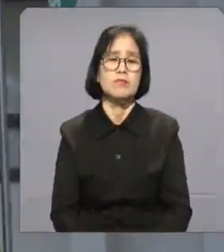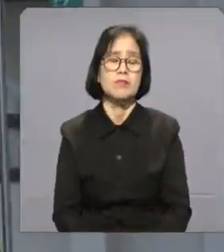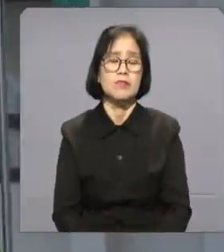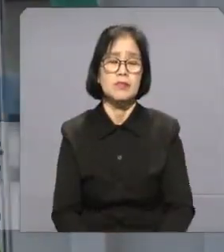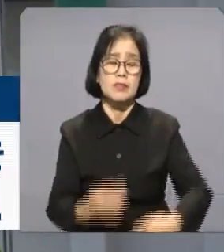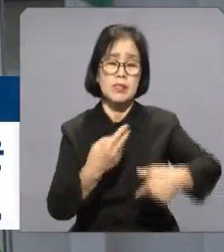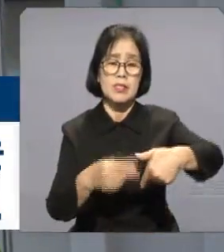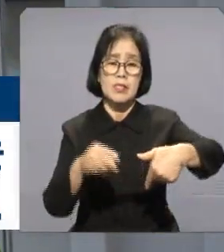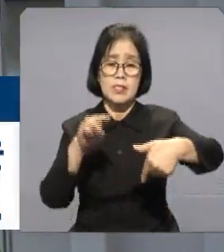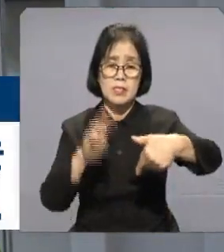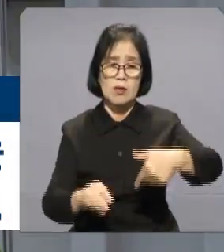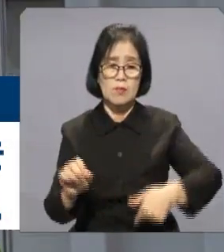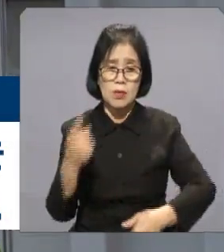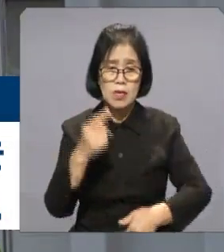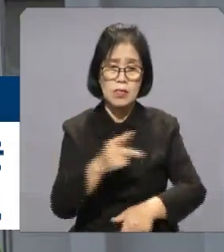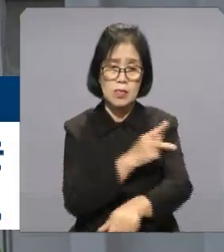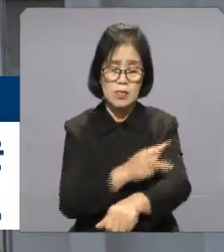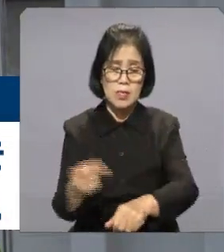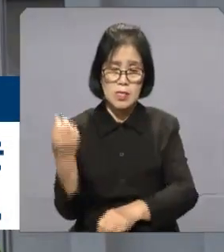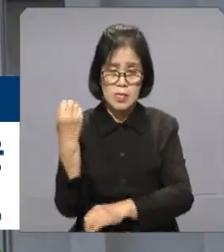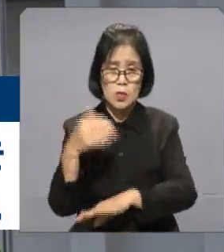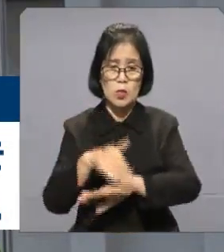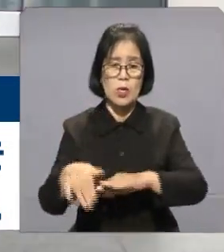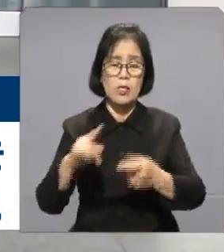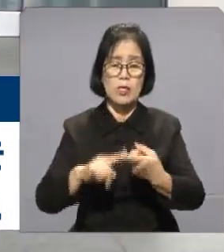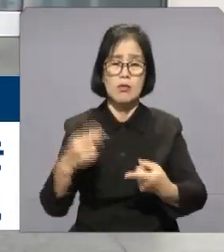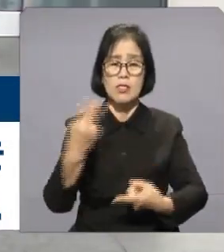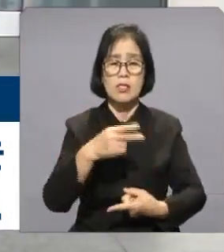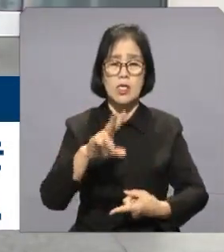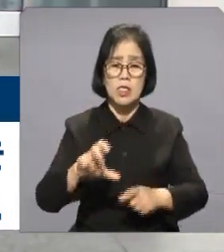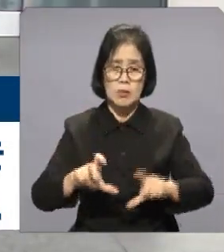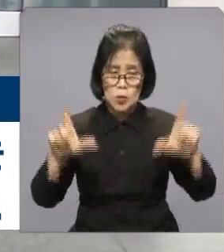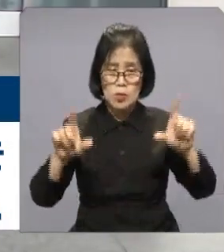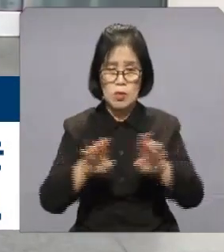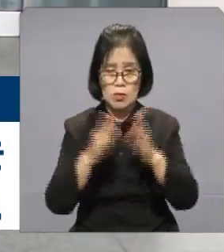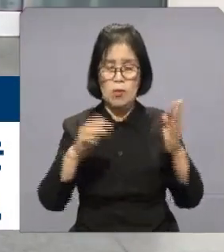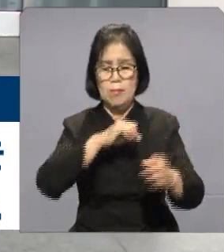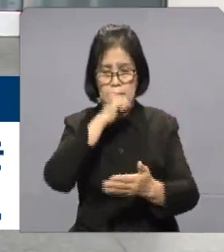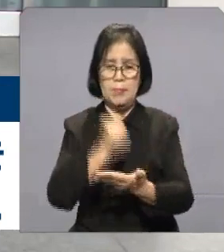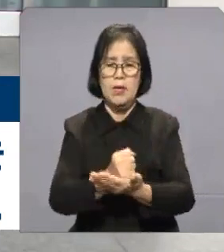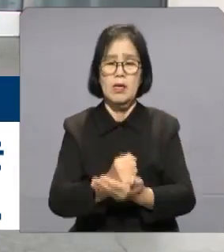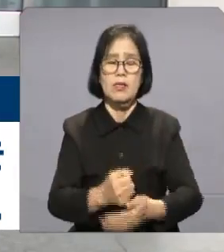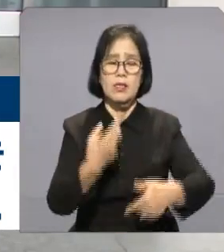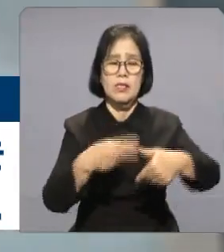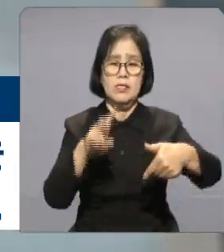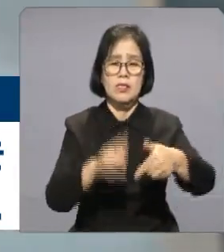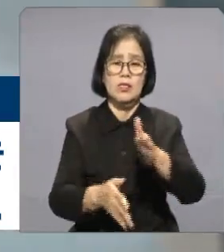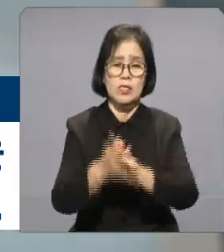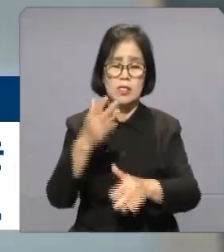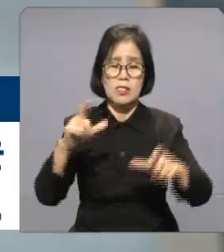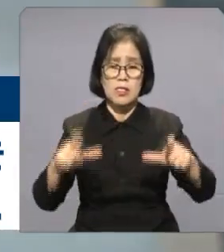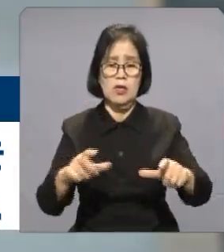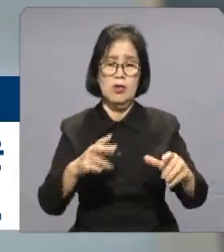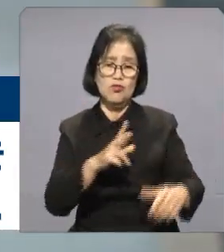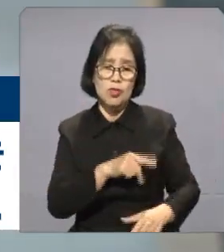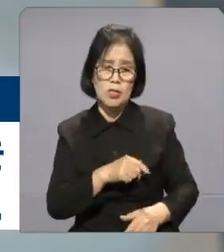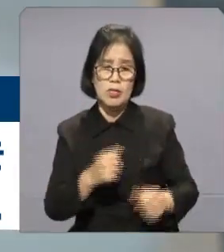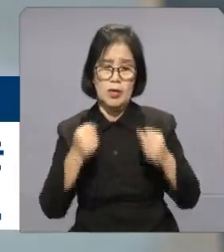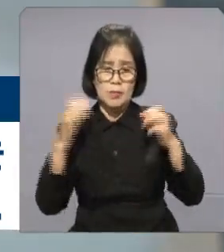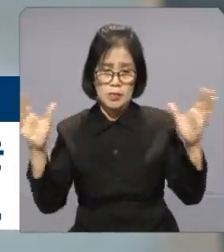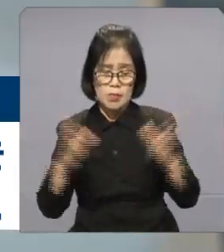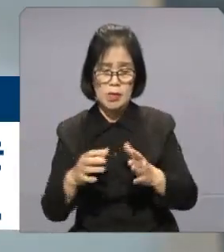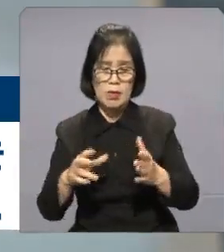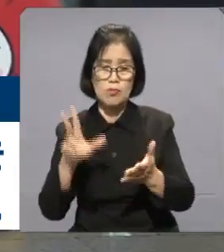인천발 KTX는 기존 계획대로 2025년에 개통하는 것이 타당합니다. 그러니까 인천시는 지역 국회의원들과